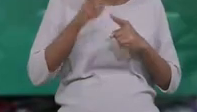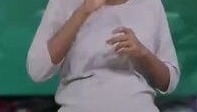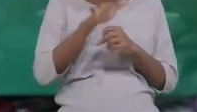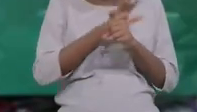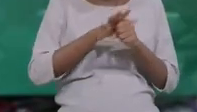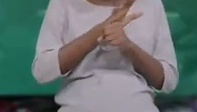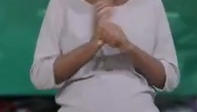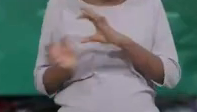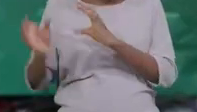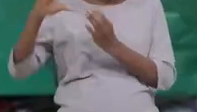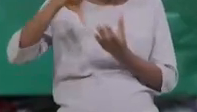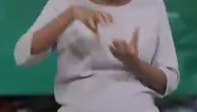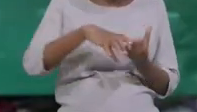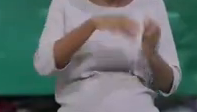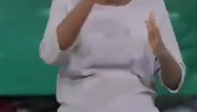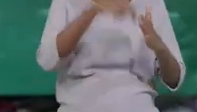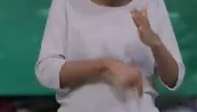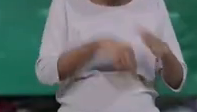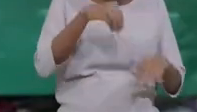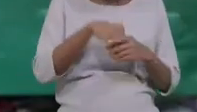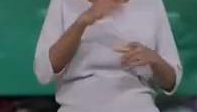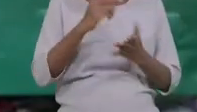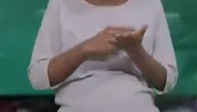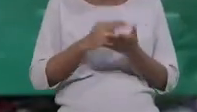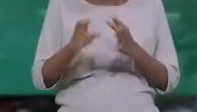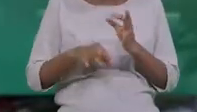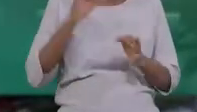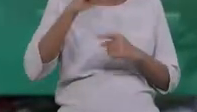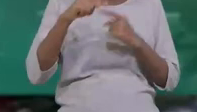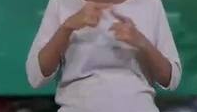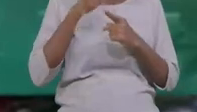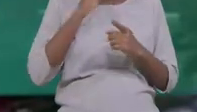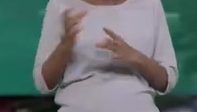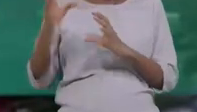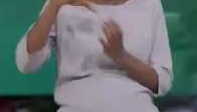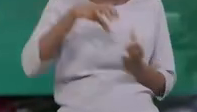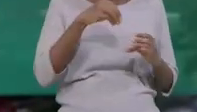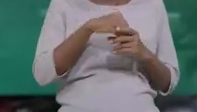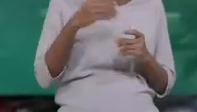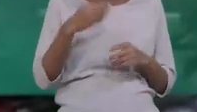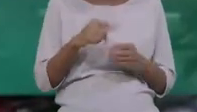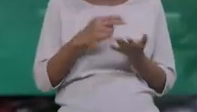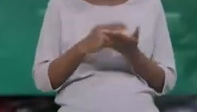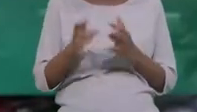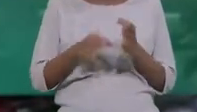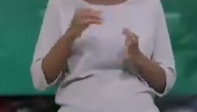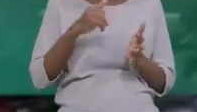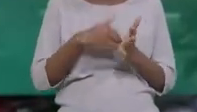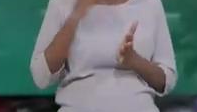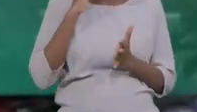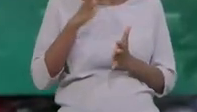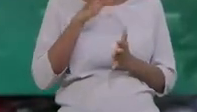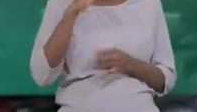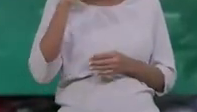vous êtes rempli, quand vous êtes immergé, quand vous êtes plongé dans le Saint-Esprit, quand vous êtes baptisé du